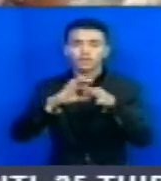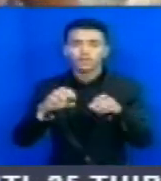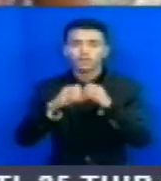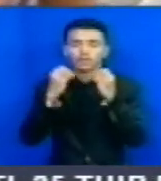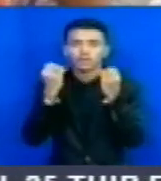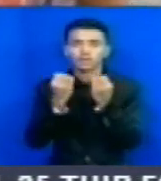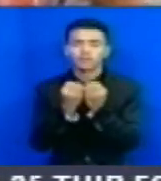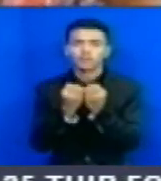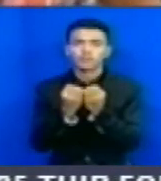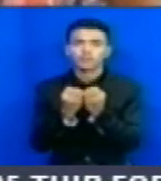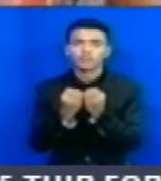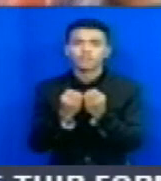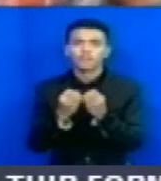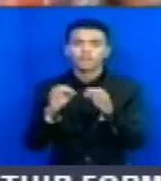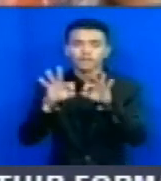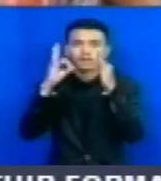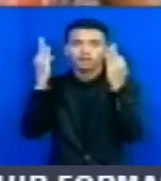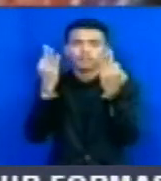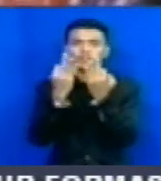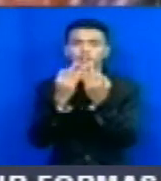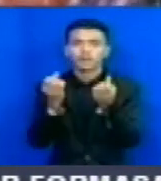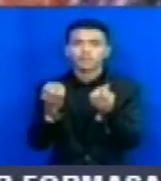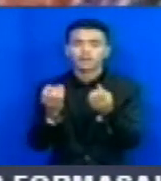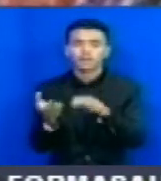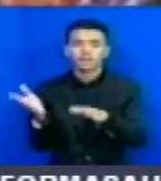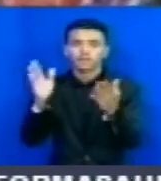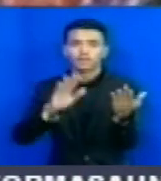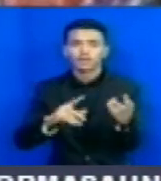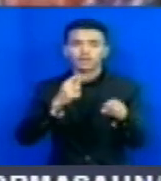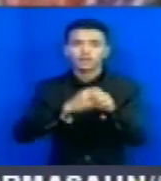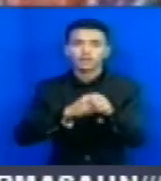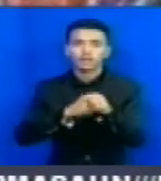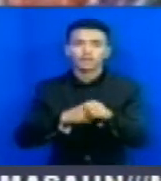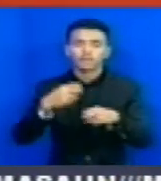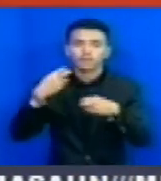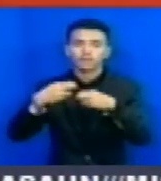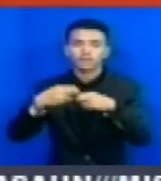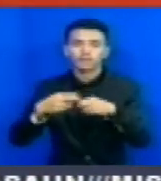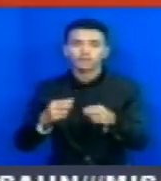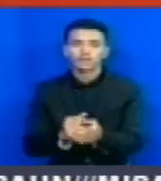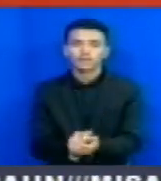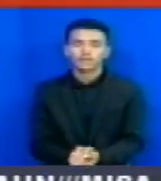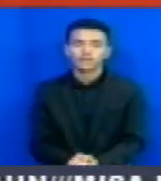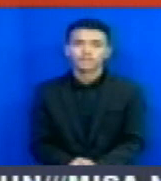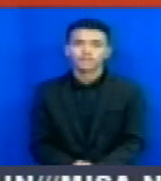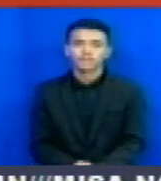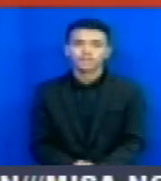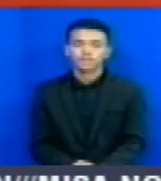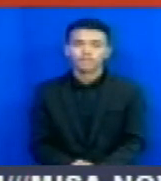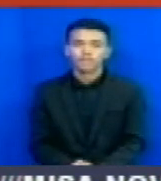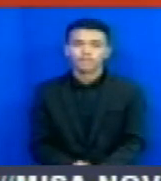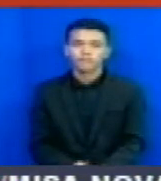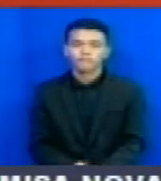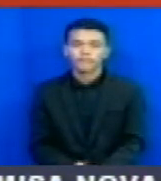organizasyon resistensia Sagrada Familia, barak maka mate ia tempo difisil. Konsen aki, organizasyon de